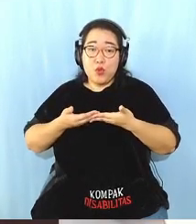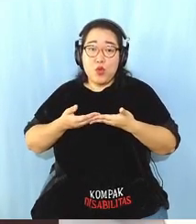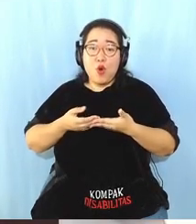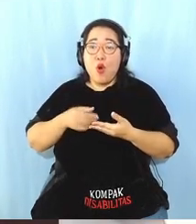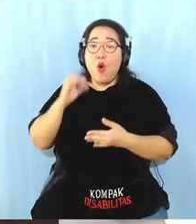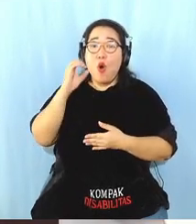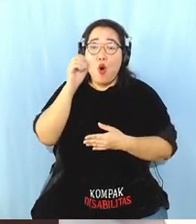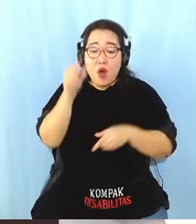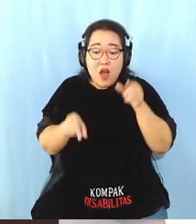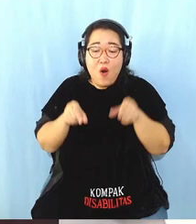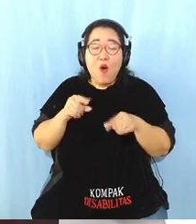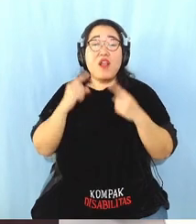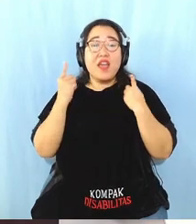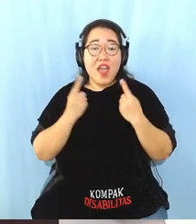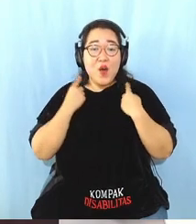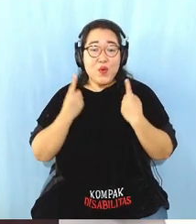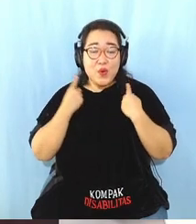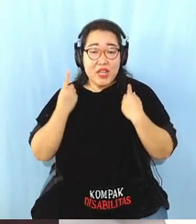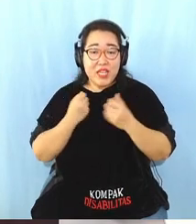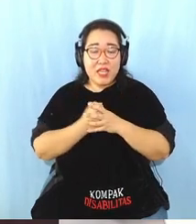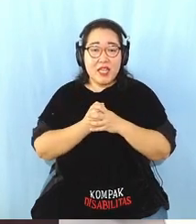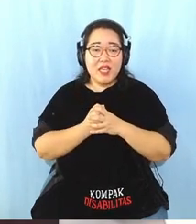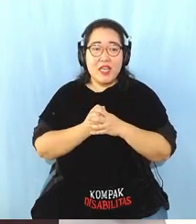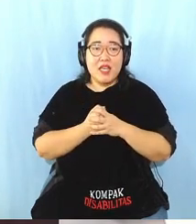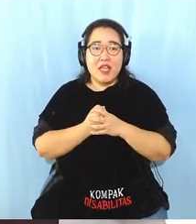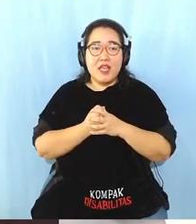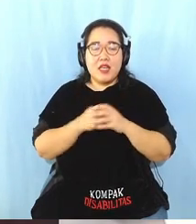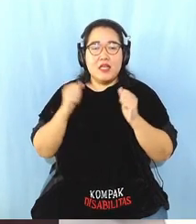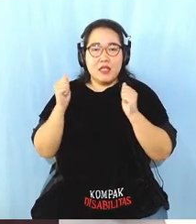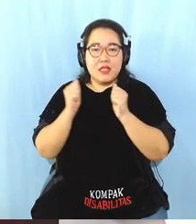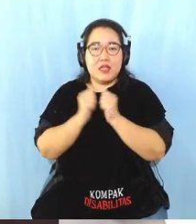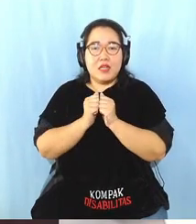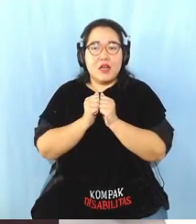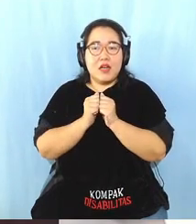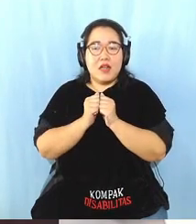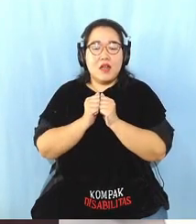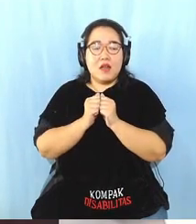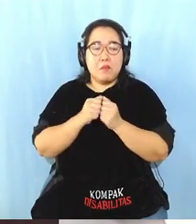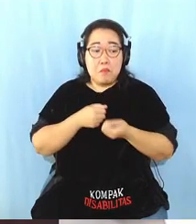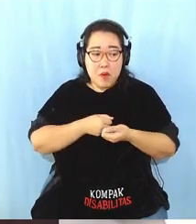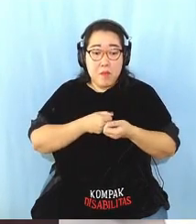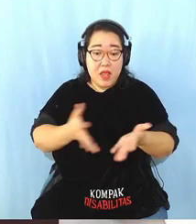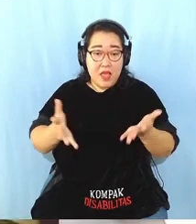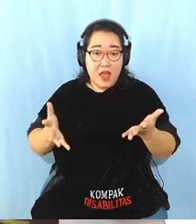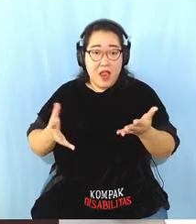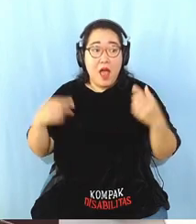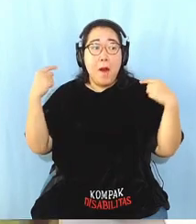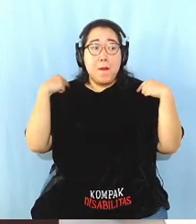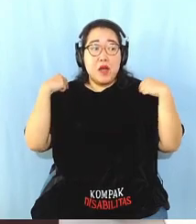Yahudi dengan menghamparkan pakaian-pakaian di jalan, lalu